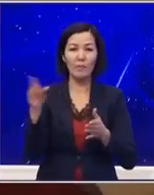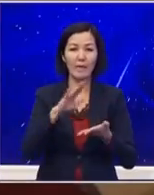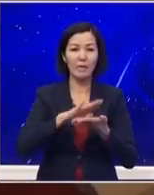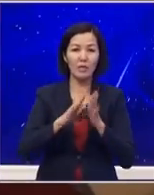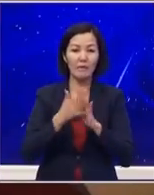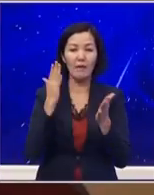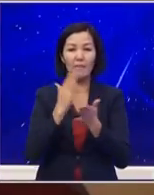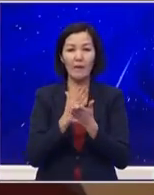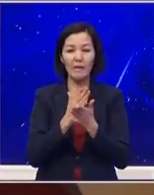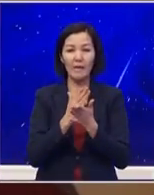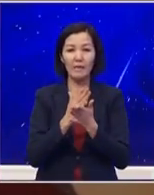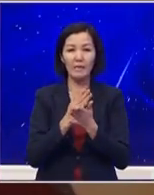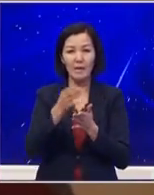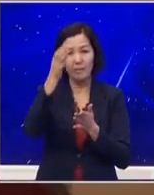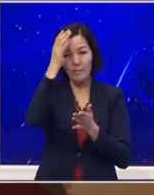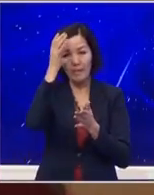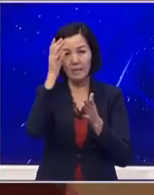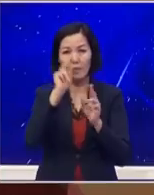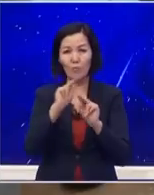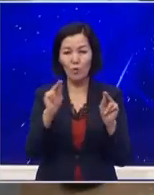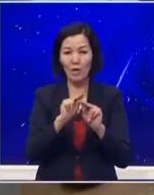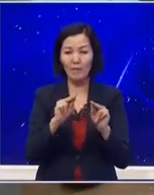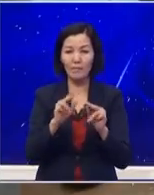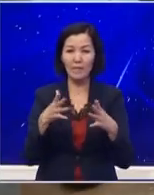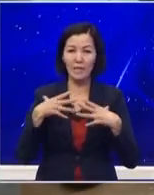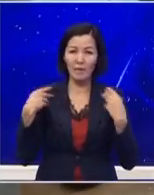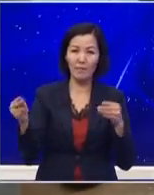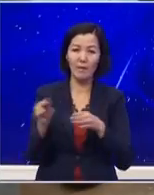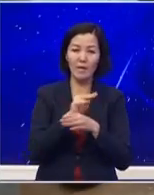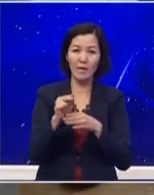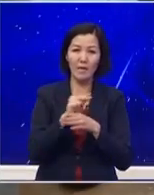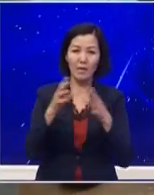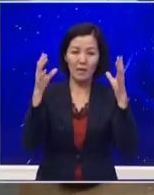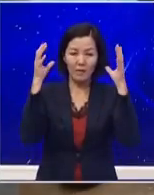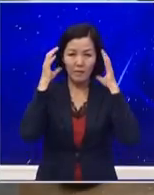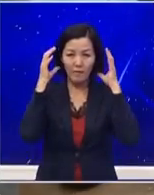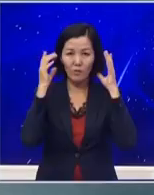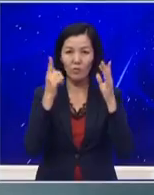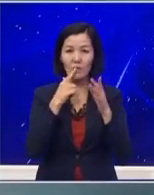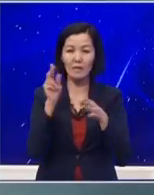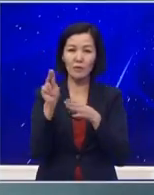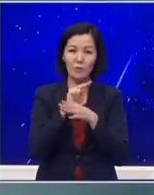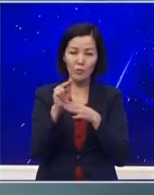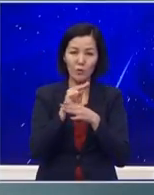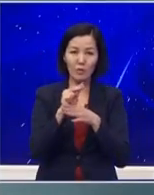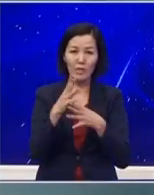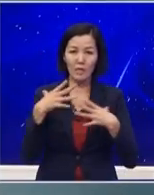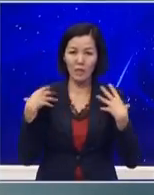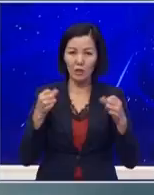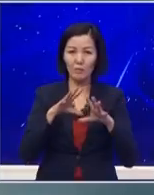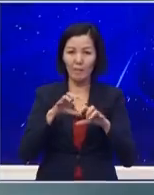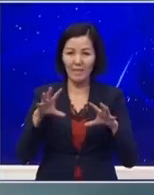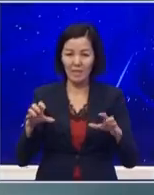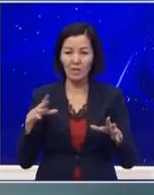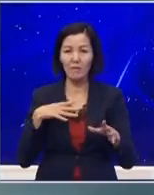жасалған. Мамандарының барлығы білікті. Мұнда кебейм алушылар дефектолог, психолог мамандар қызметін алылады. Тағы дене шынықтырады, массаж